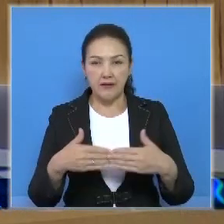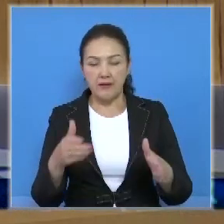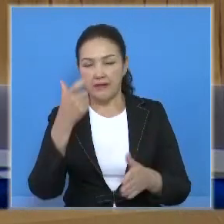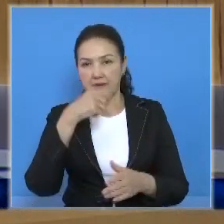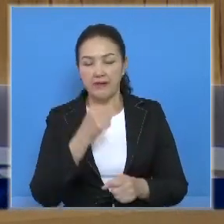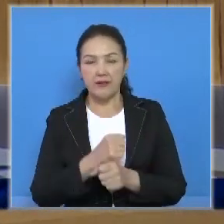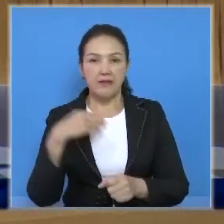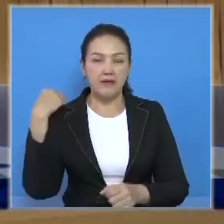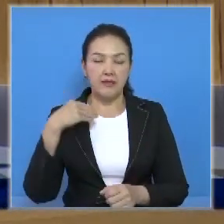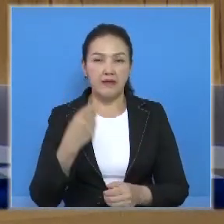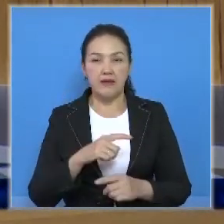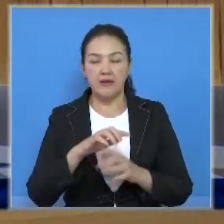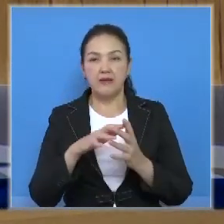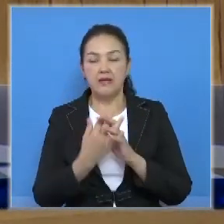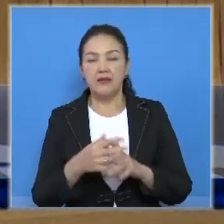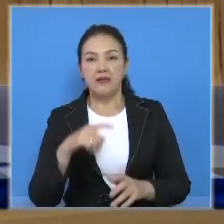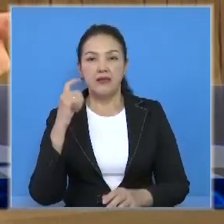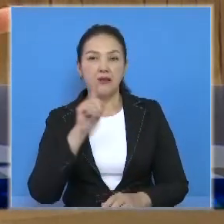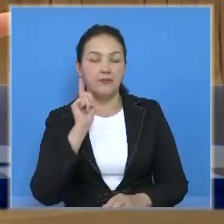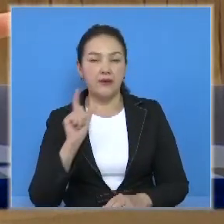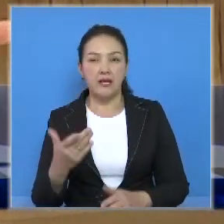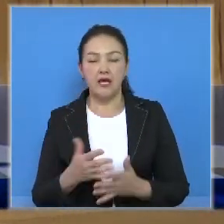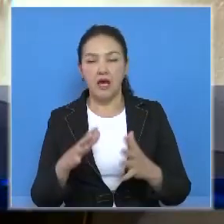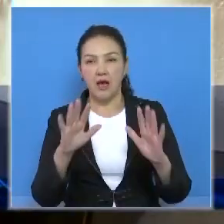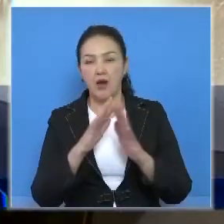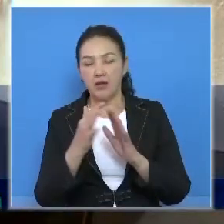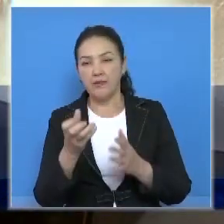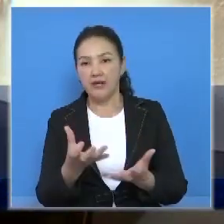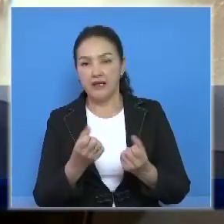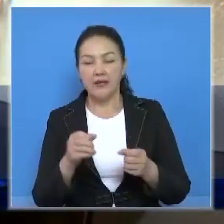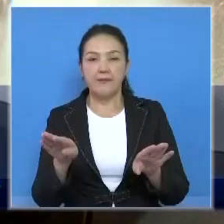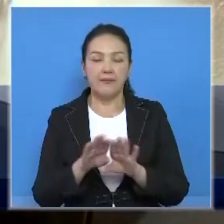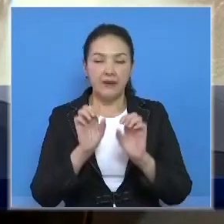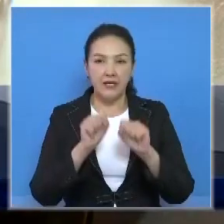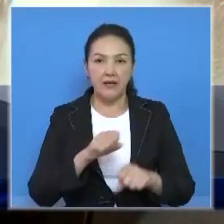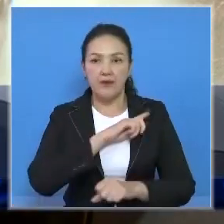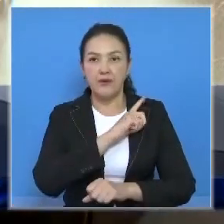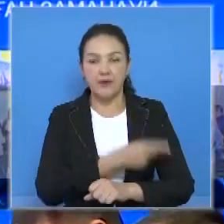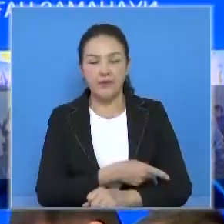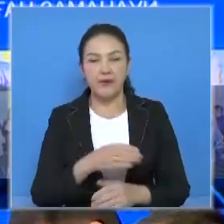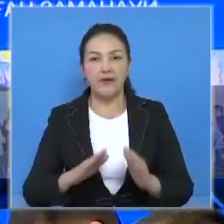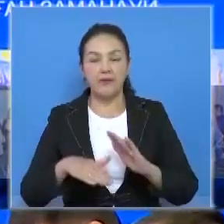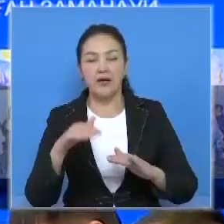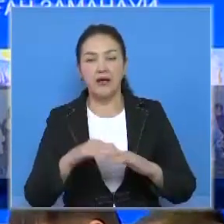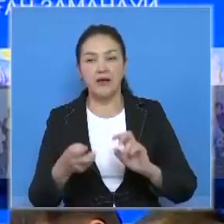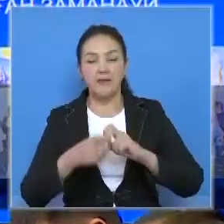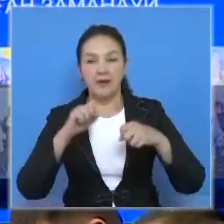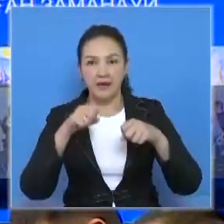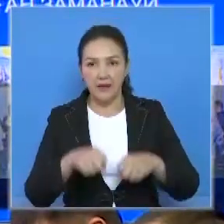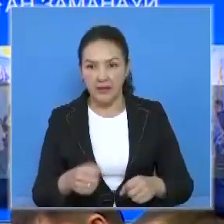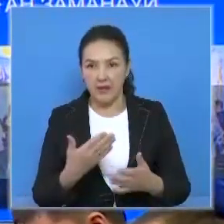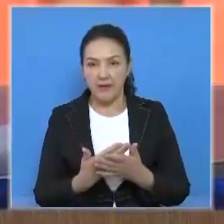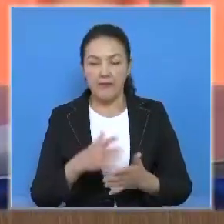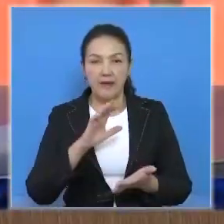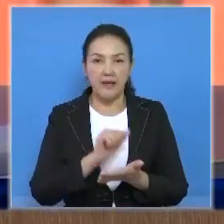дело в Актобе. Сельская молодежь будет охвачена проектом «Аул Аманате». Также глава региона поручил усилить работу по профилактике правонарушений и